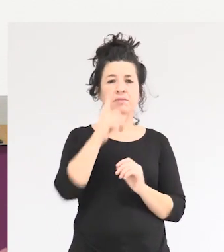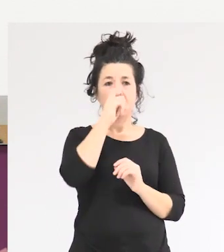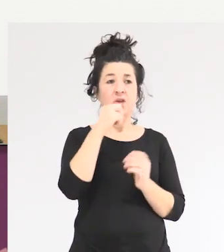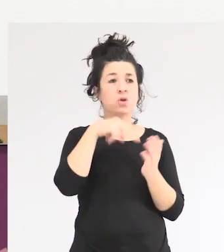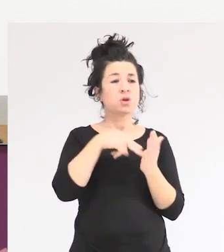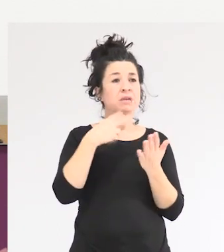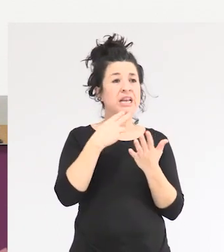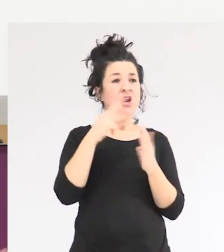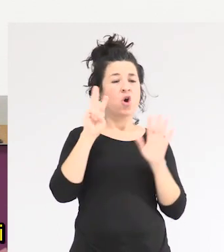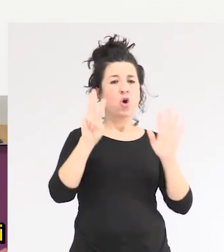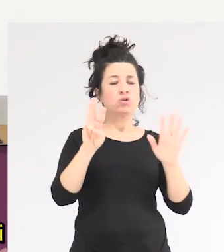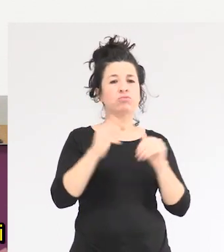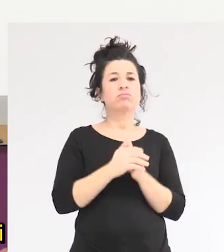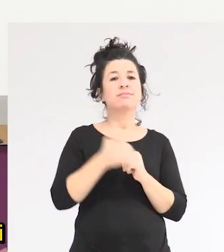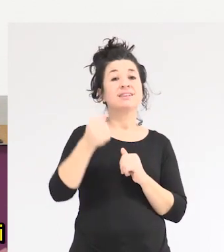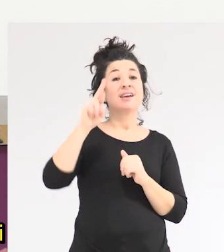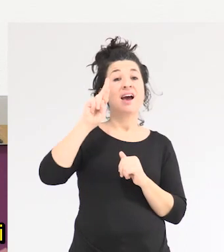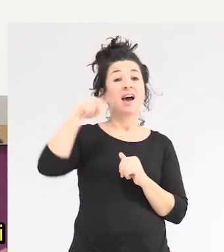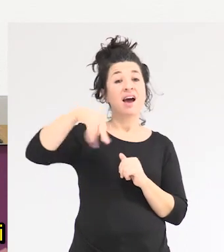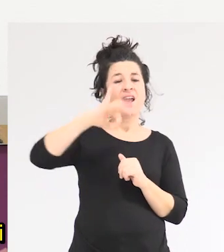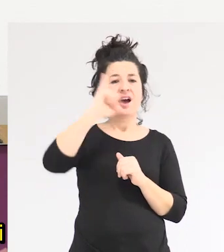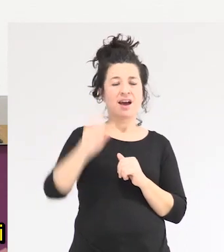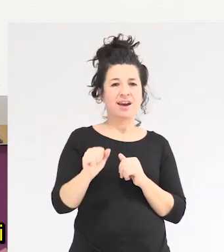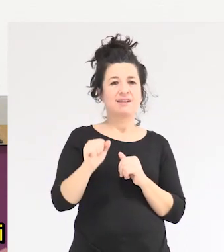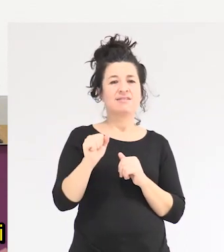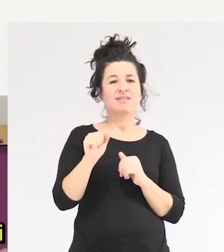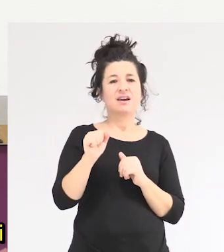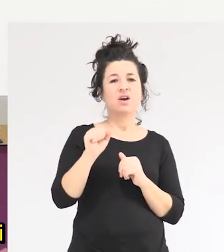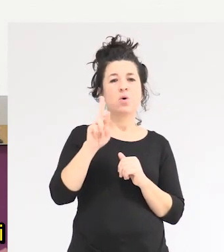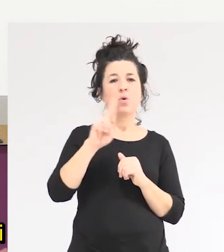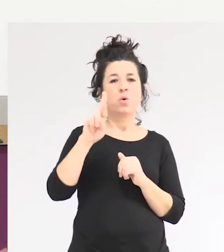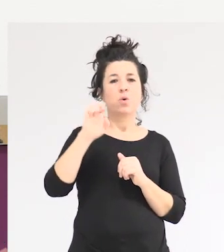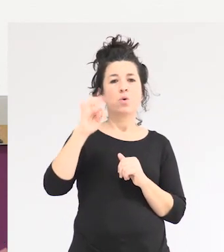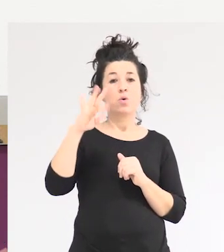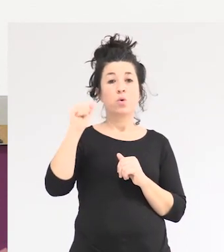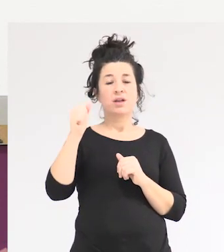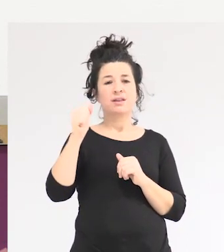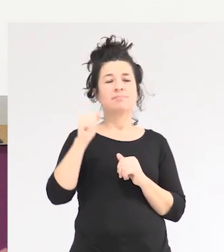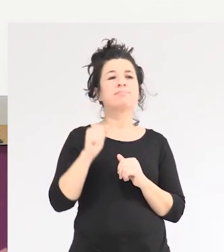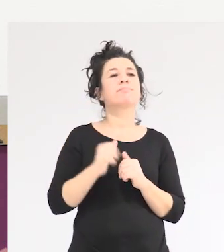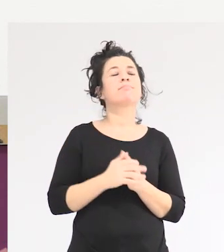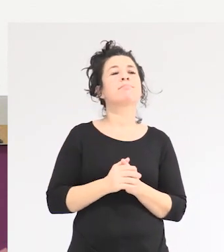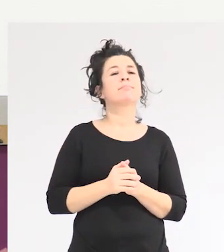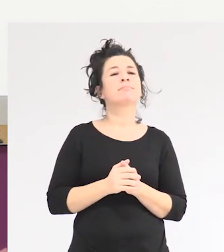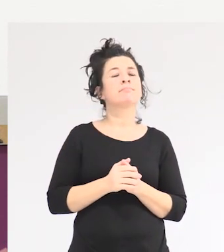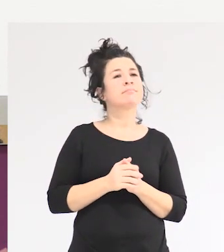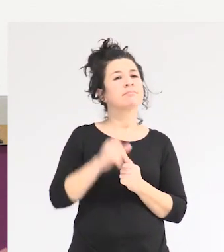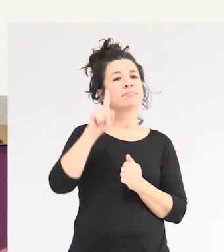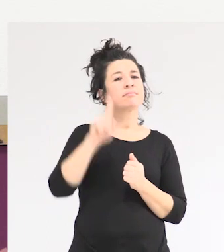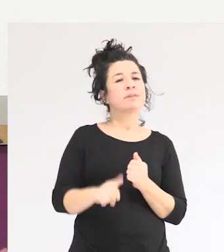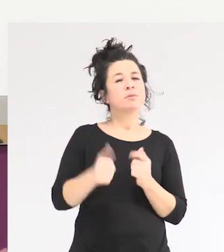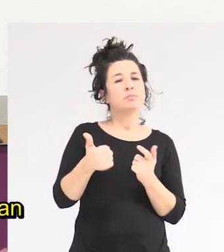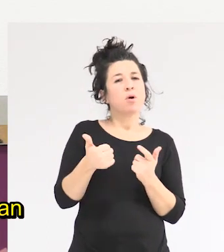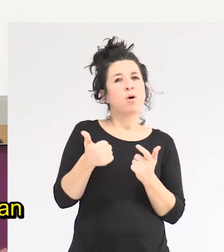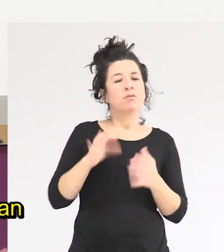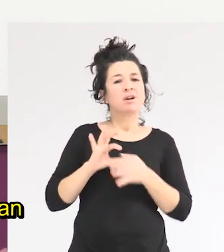idatzia Arantxa Urretak, eta nola baitere, euskal nazionalismo di, euskat, amatasunaren inguruan egindako,